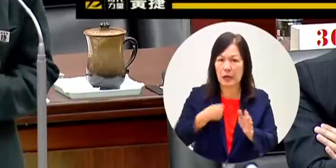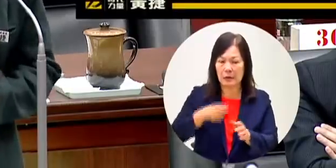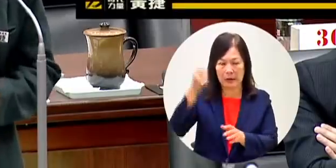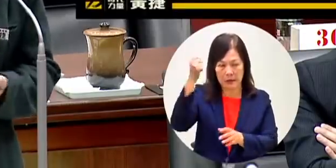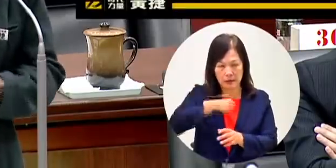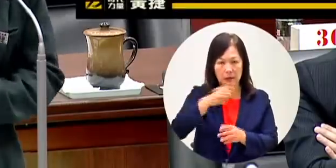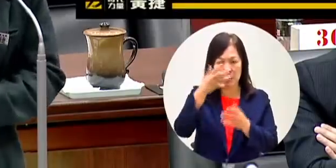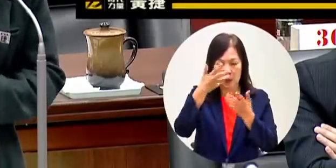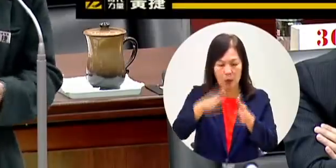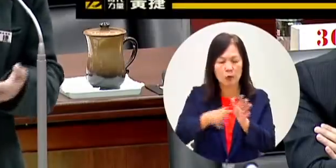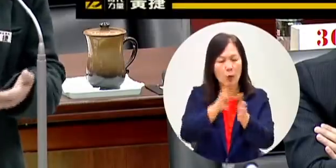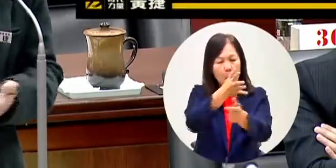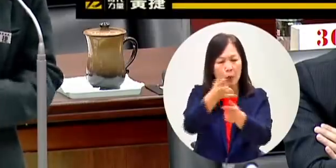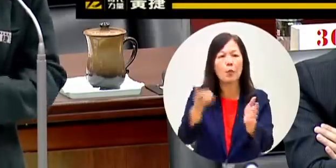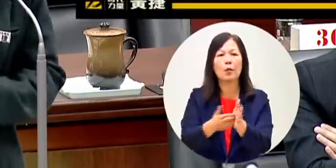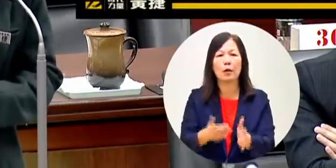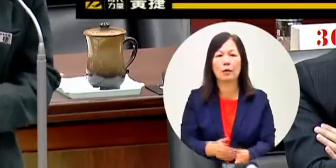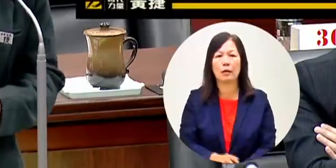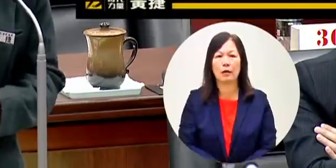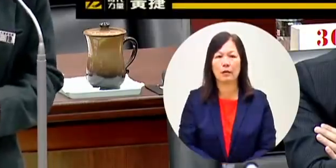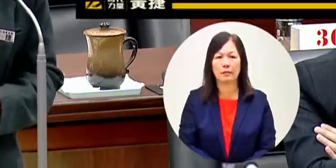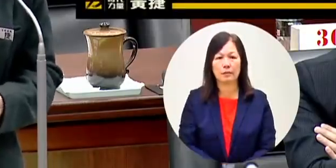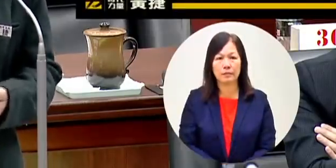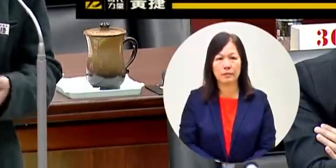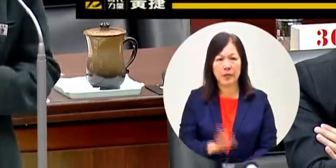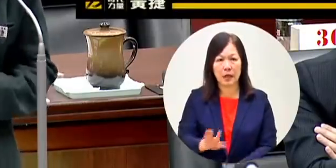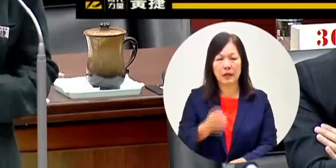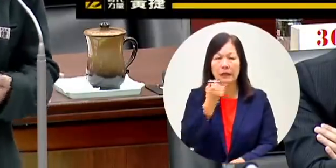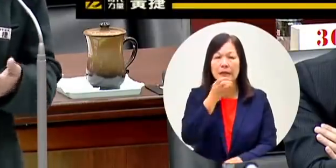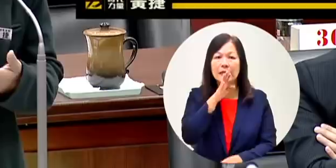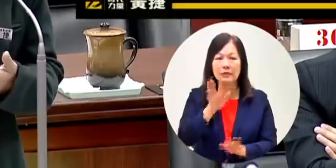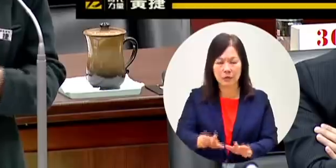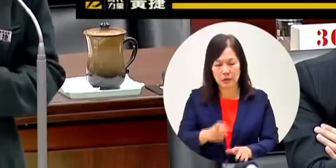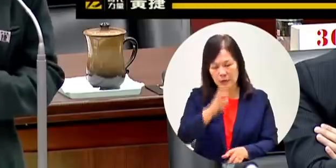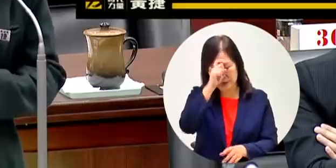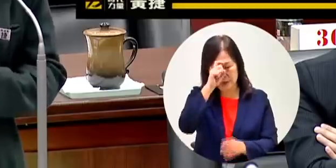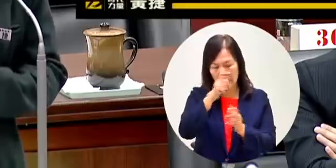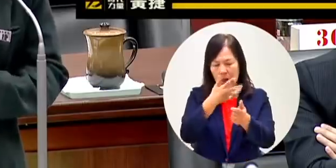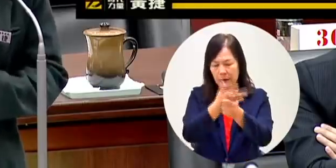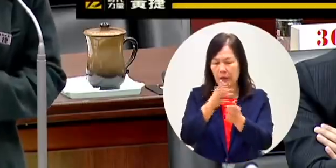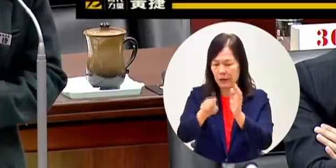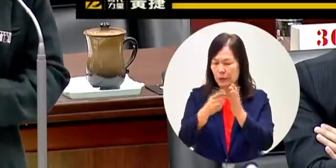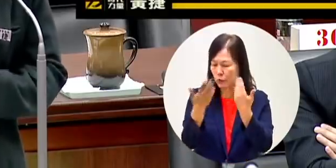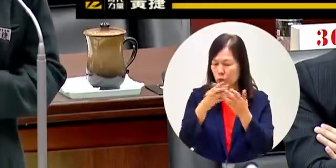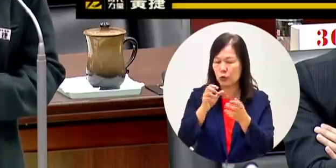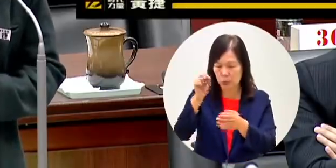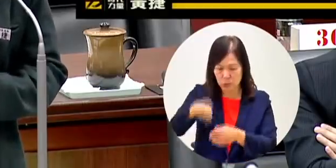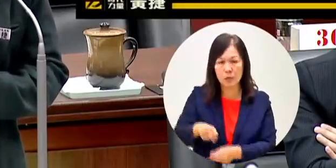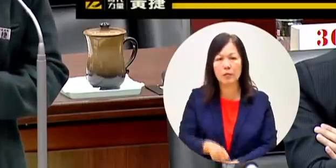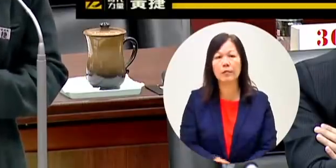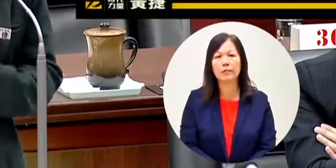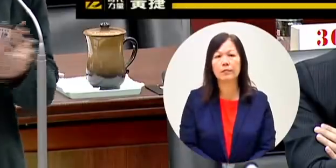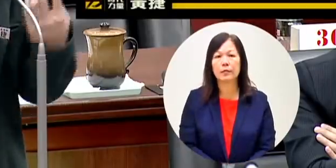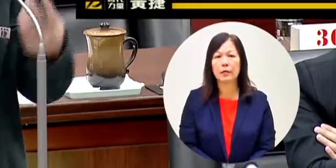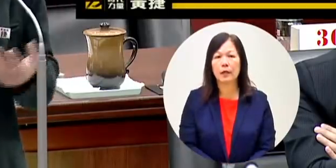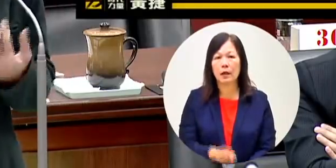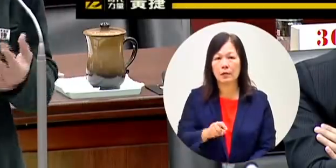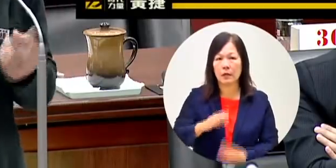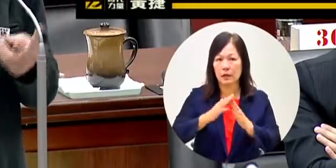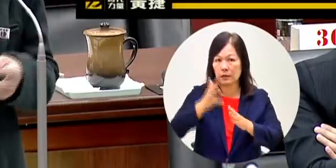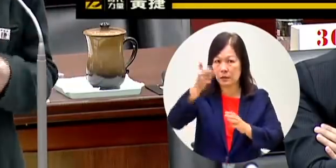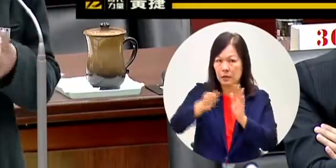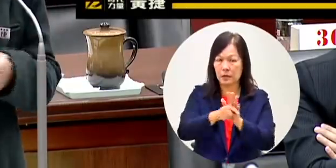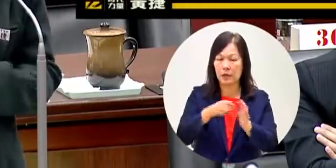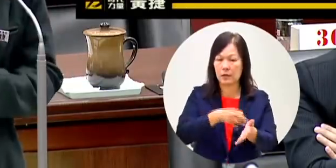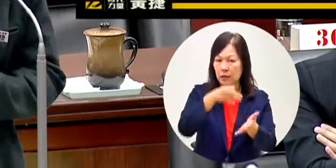染的问题，但是我希望市长可以再给更具体的承诺，因为在韩市长现在的户籍地林园，其实